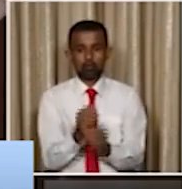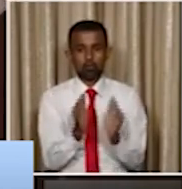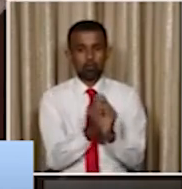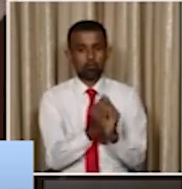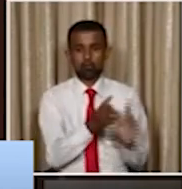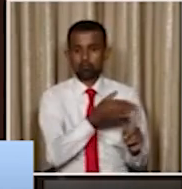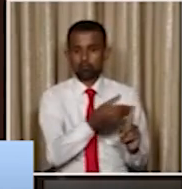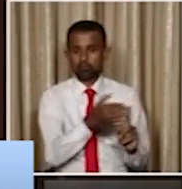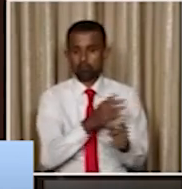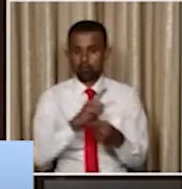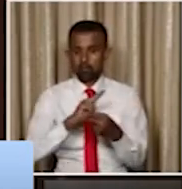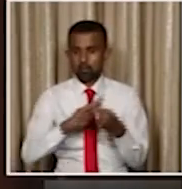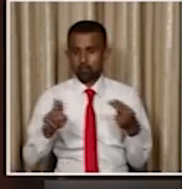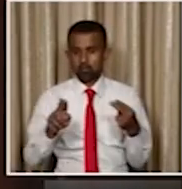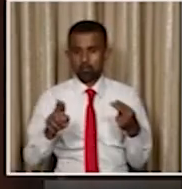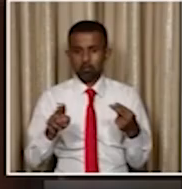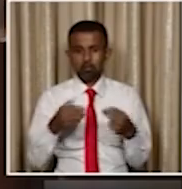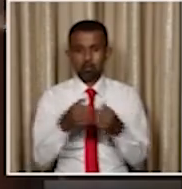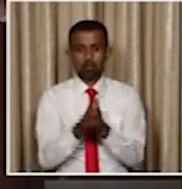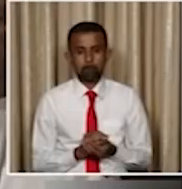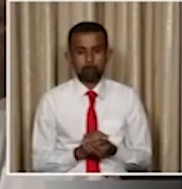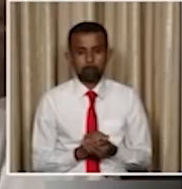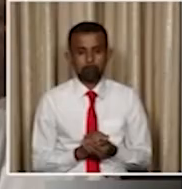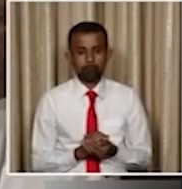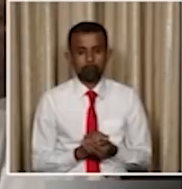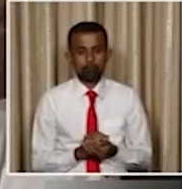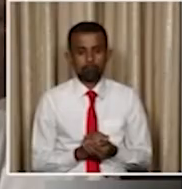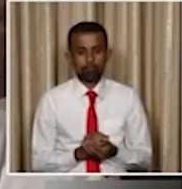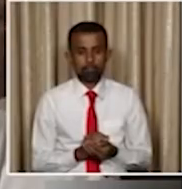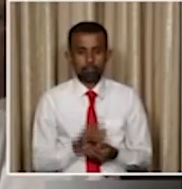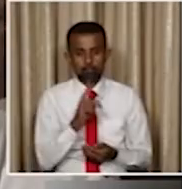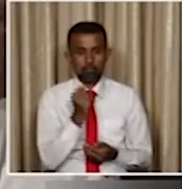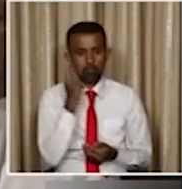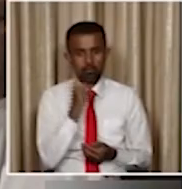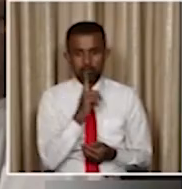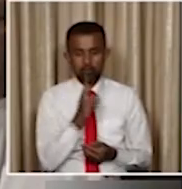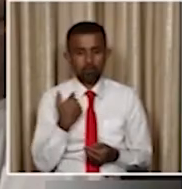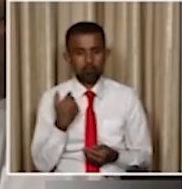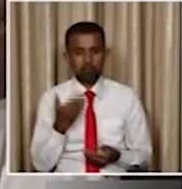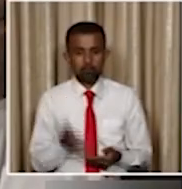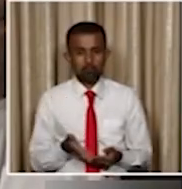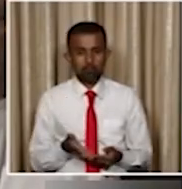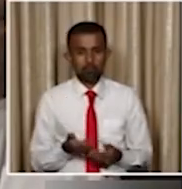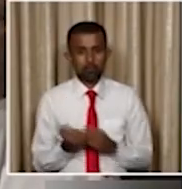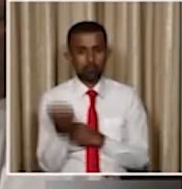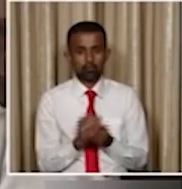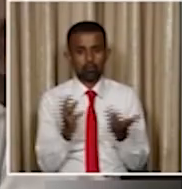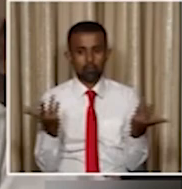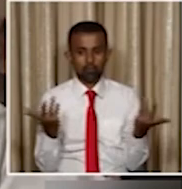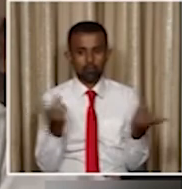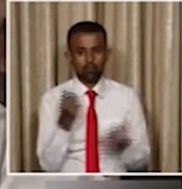එපා. ඉක්මන් කරන්න. තමුන්නාංශය වාඩි වෙලා ඉන්නේ අපරාධකාරයෝ එක්ක. මම එකක් කියන්න ඕනේ අපි මෙතන අපේ බලේ තියා ගන්නවද